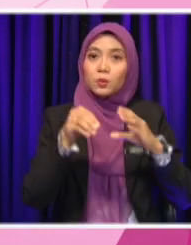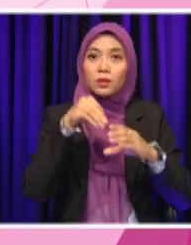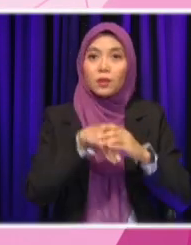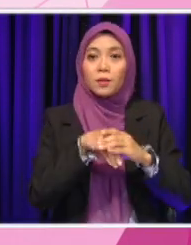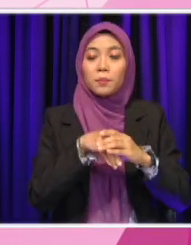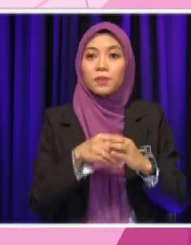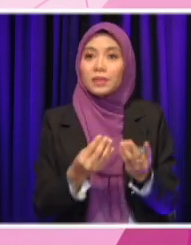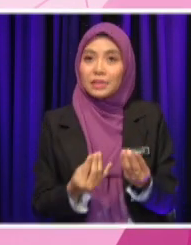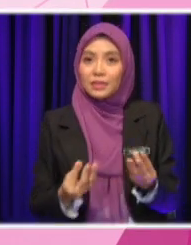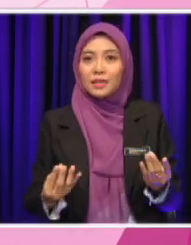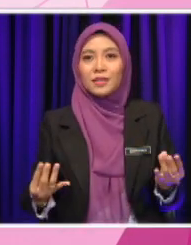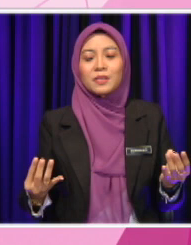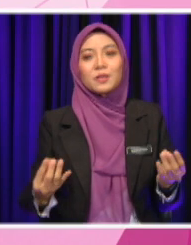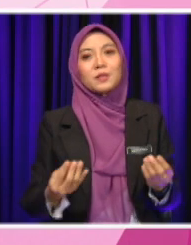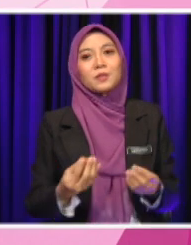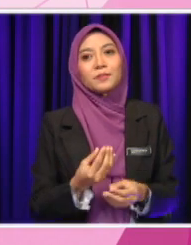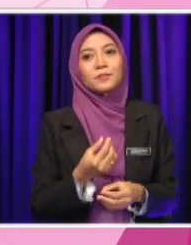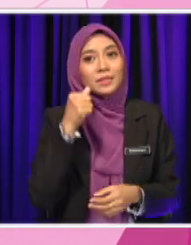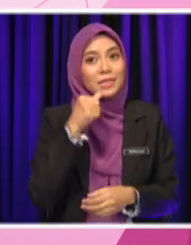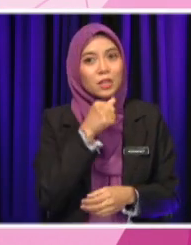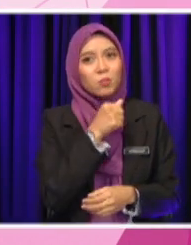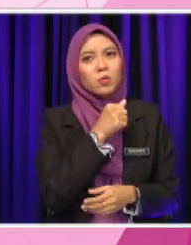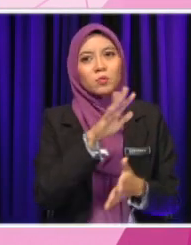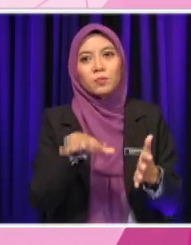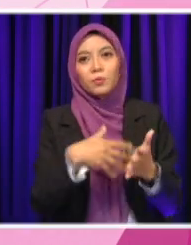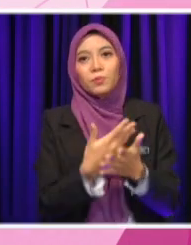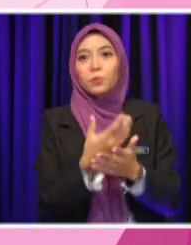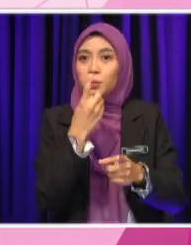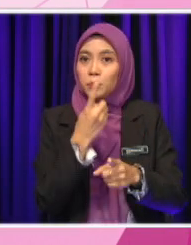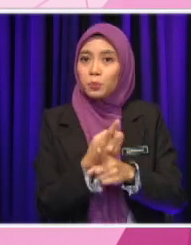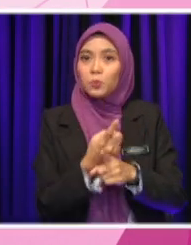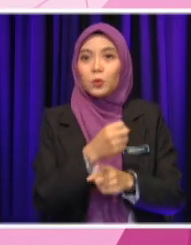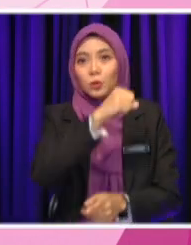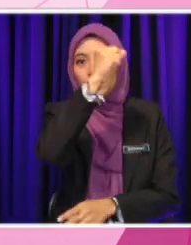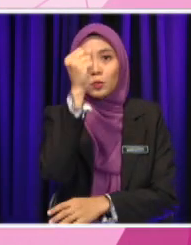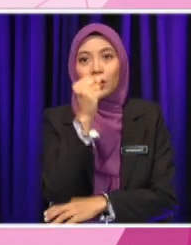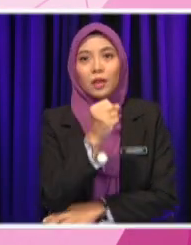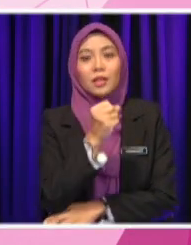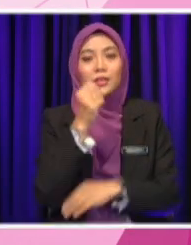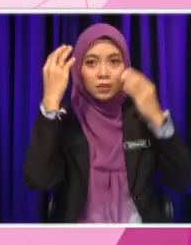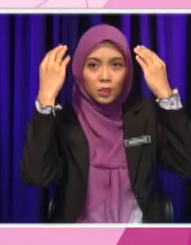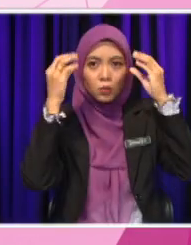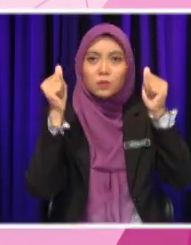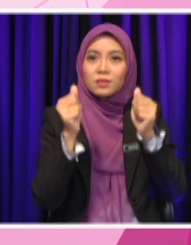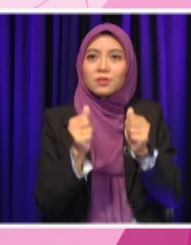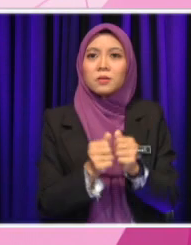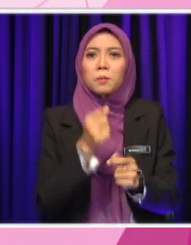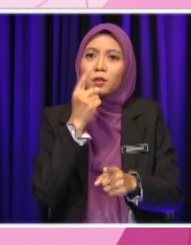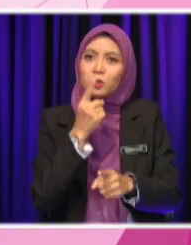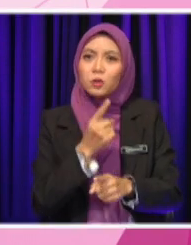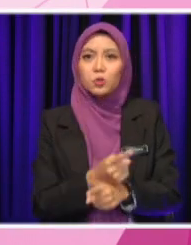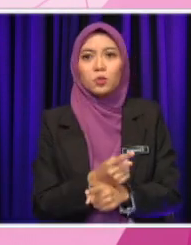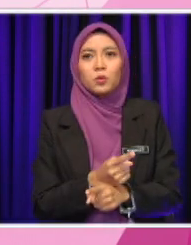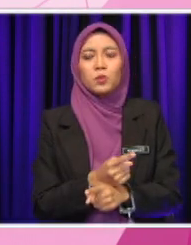tersebut. Nampaknya Aiman dapat menjawab soalan yang cikgu berikan dengan tepat. Ini bermakna Aiman telah